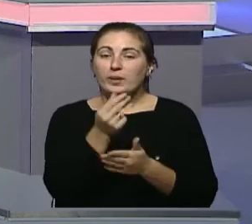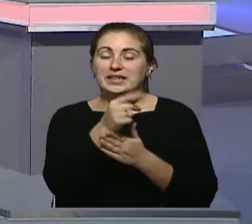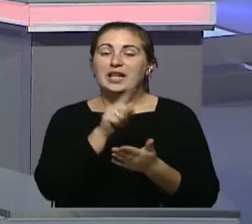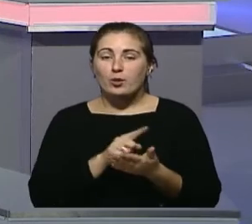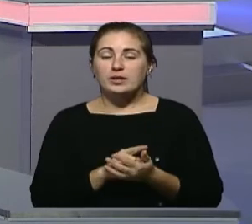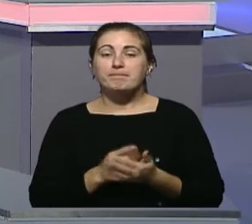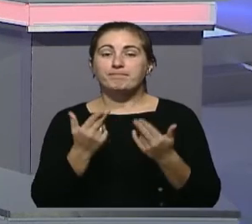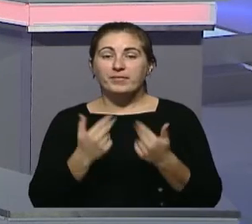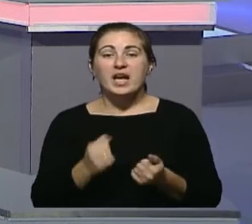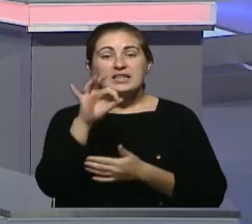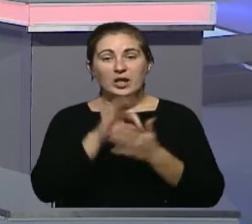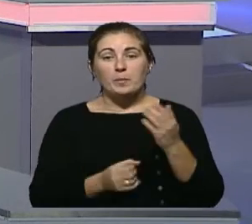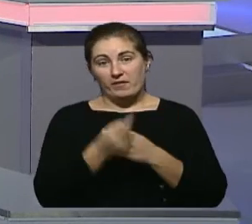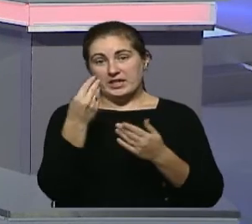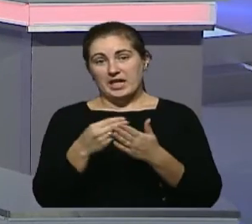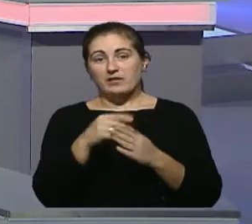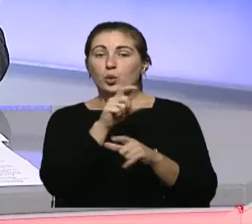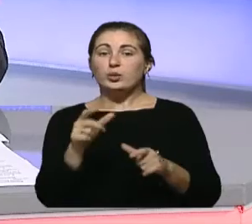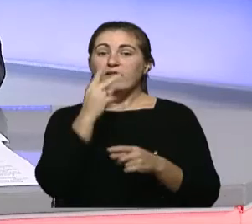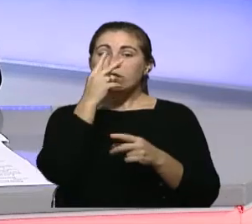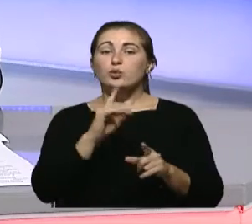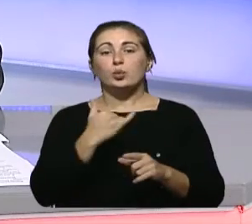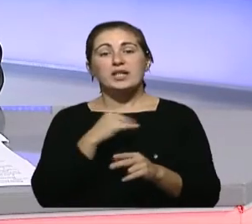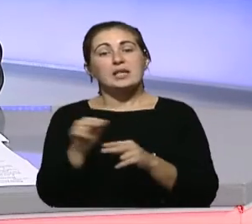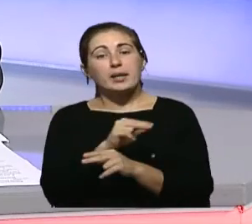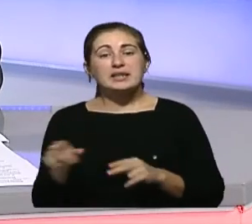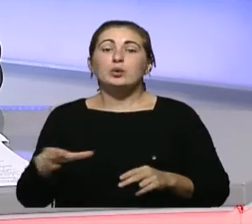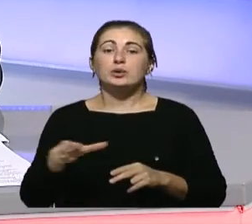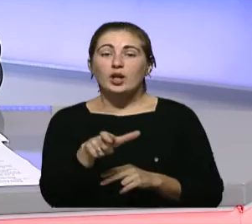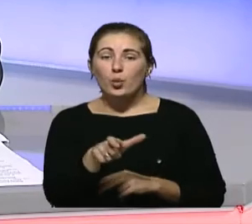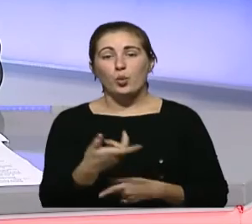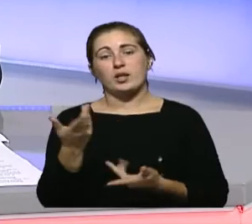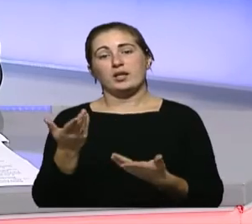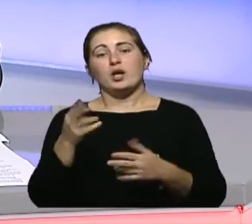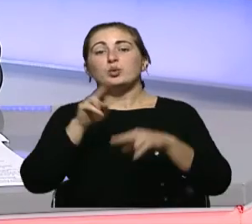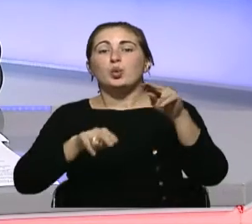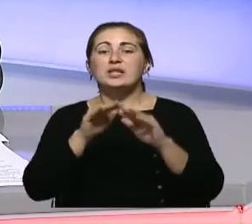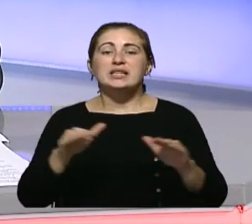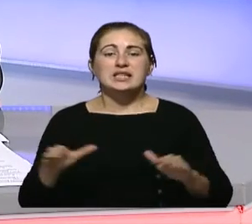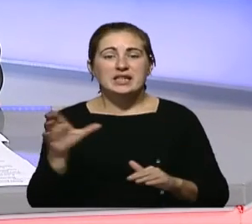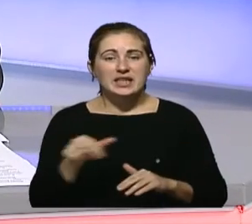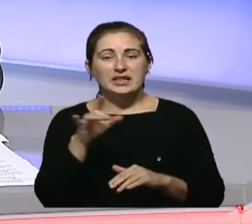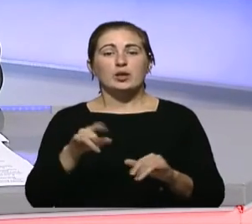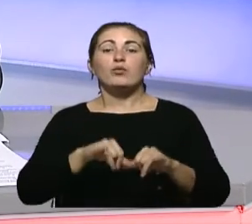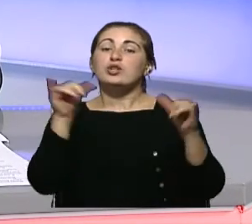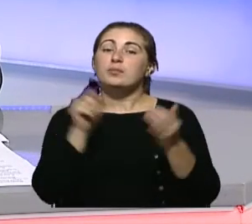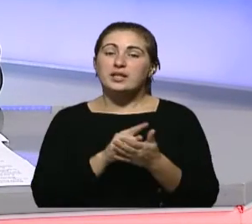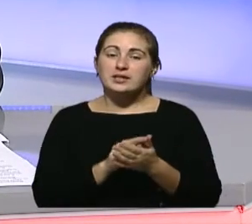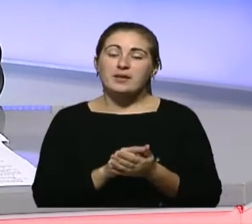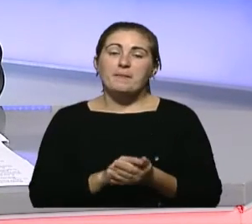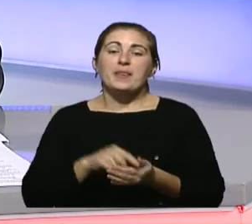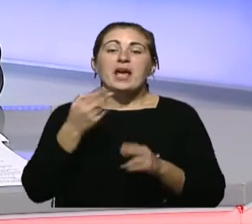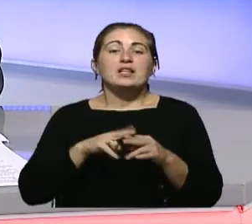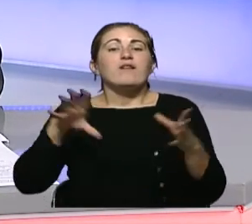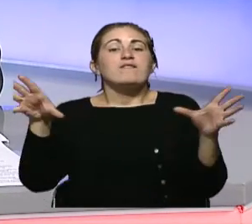Да. Сразу появляются средства. Люди видят, что у нас ремонтируются дороги, строятся детские сады, увеличиваются школы. Пенсии. То есть это